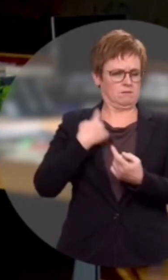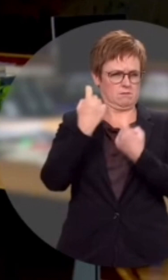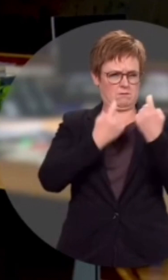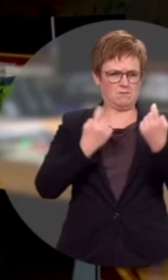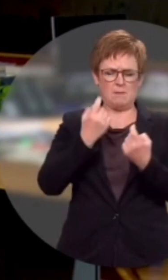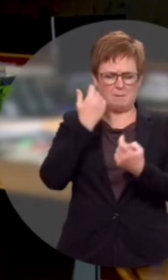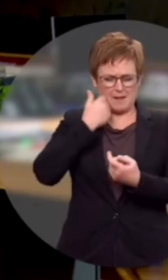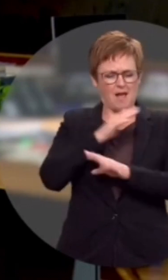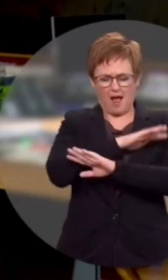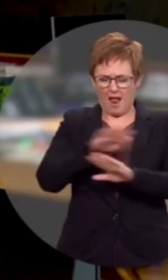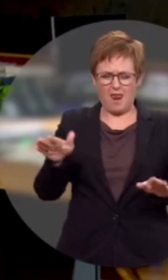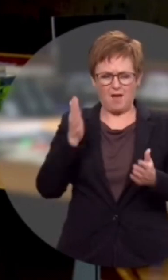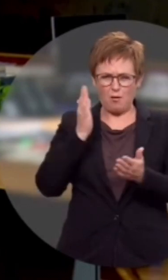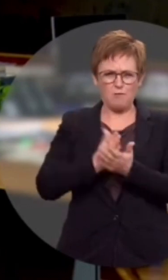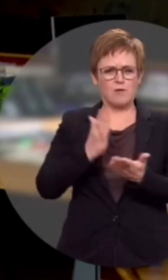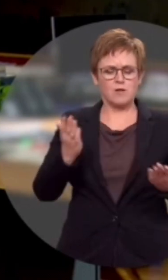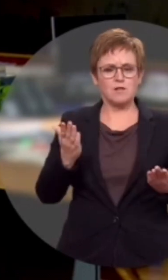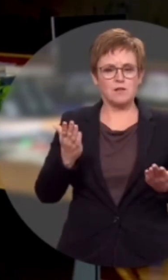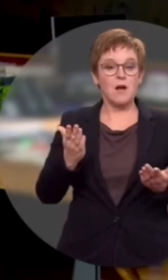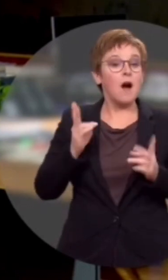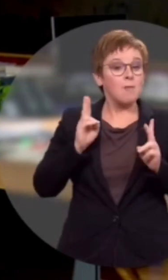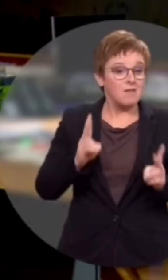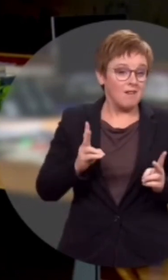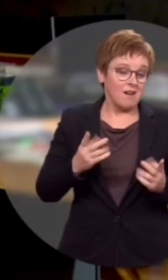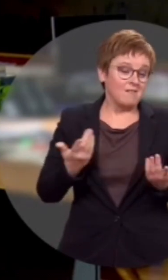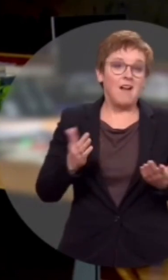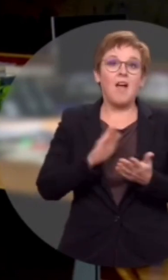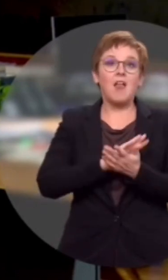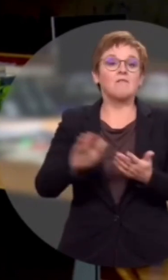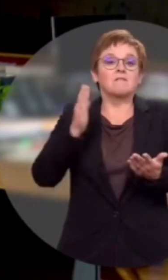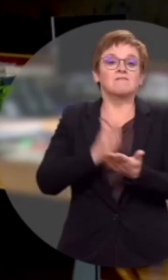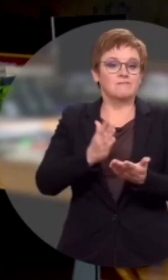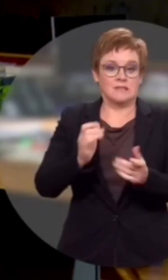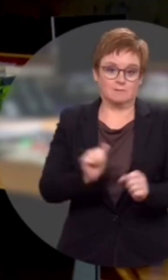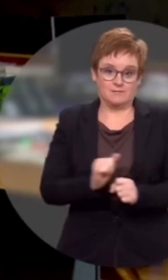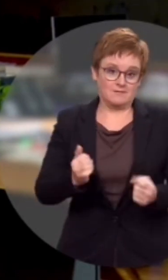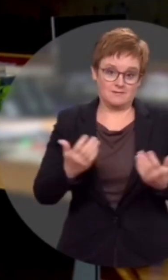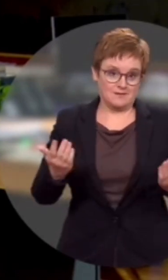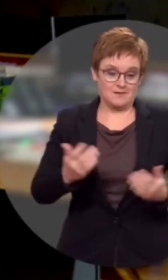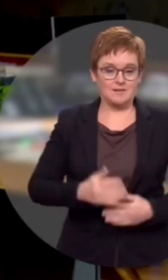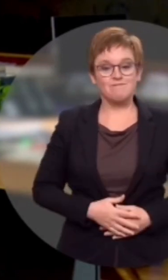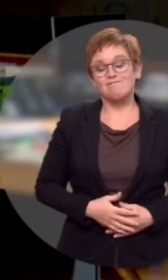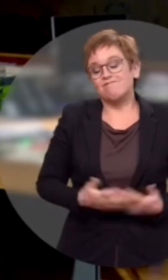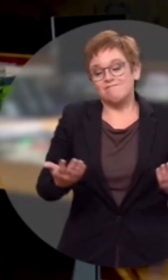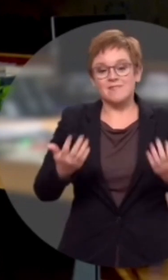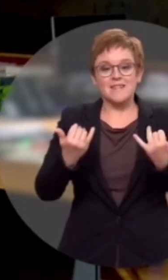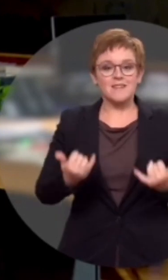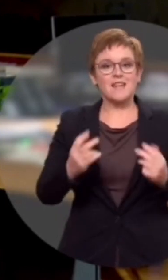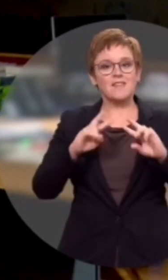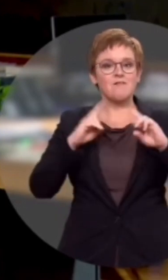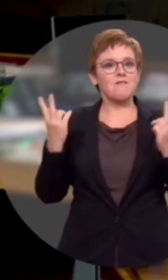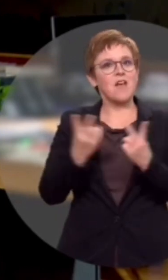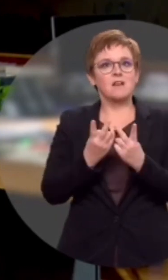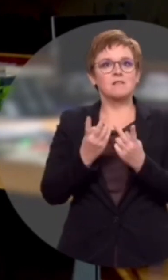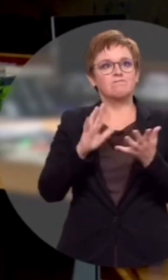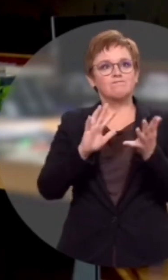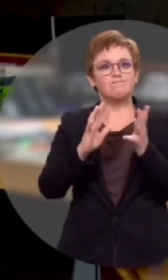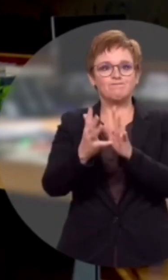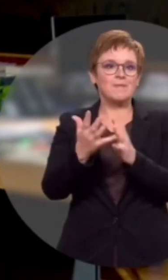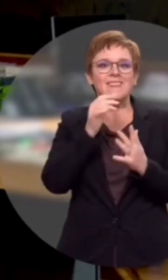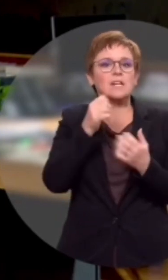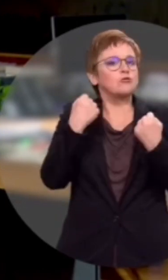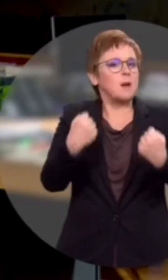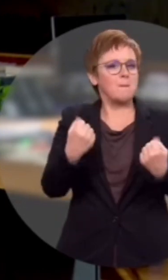bitte aufhören? Aber ich fürchte, so einfach ist das nicht. Die Welt ist instabiler geworden,